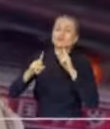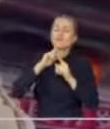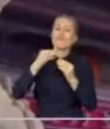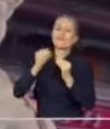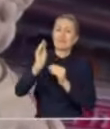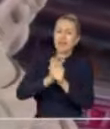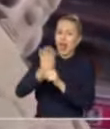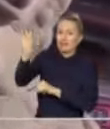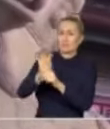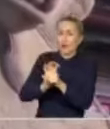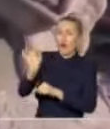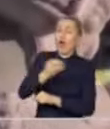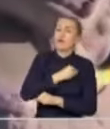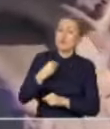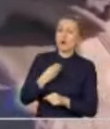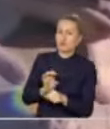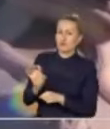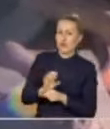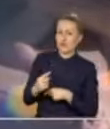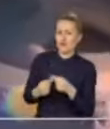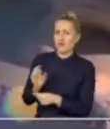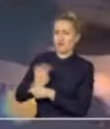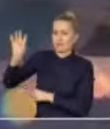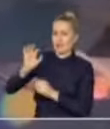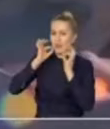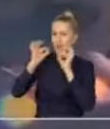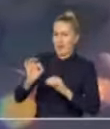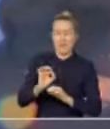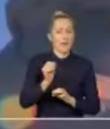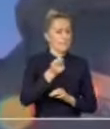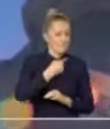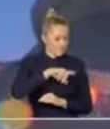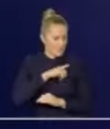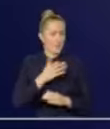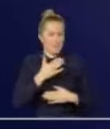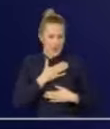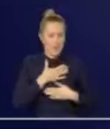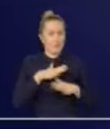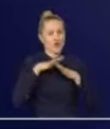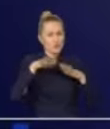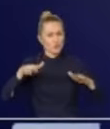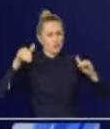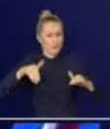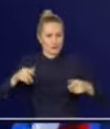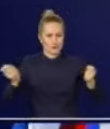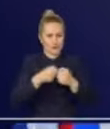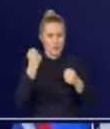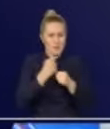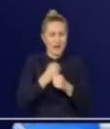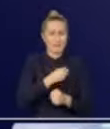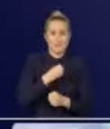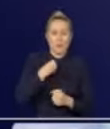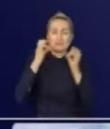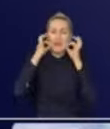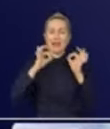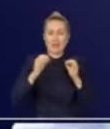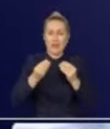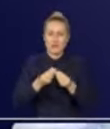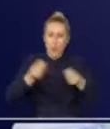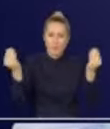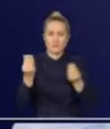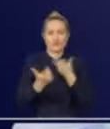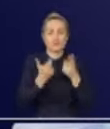trasą polskich produktów do Chin. Mamy ogromne pole do rozwoju tej współpracy. Mówimy o wielu